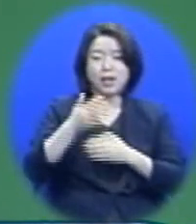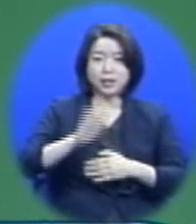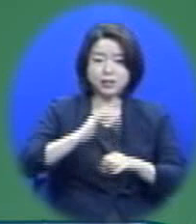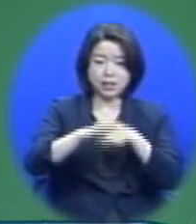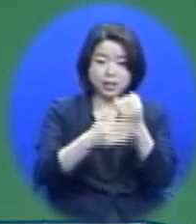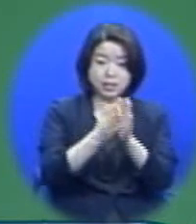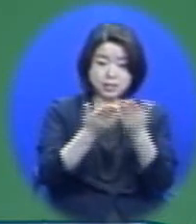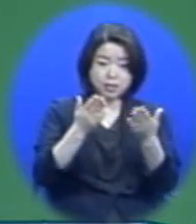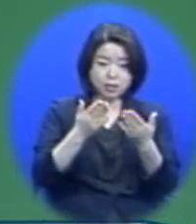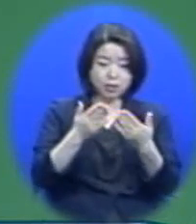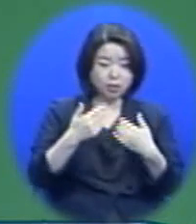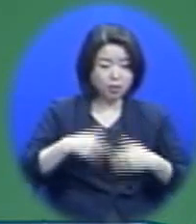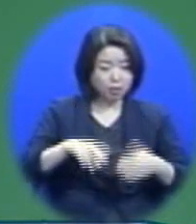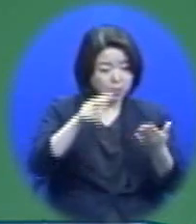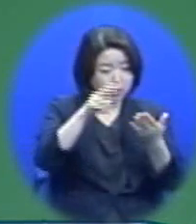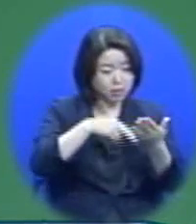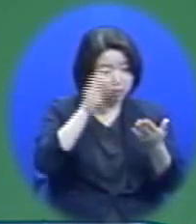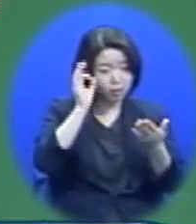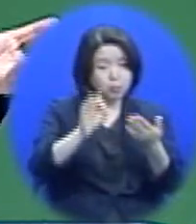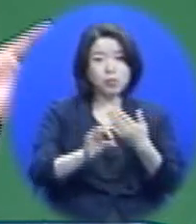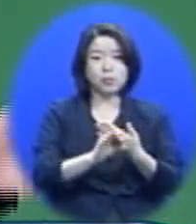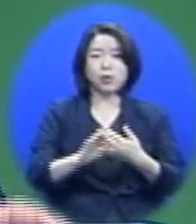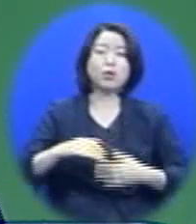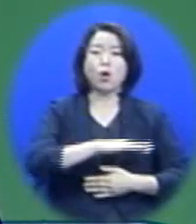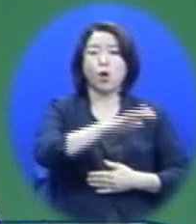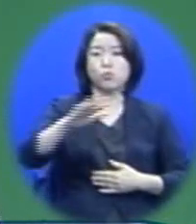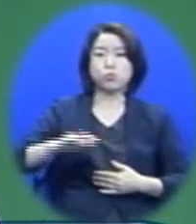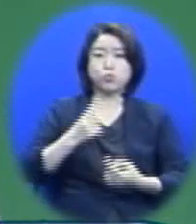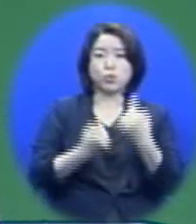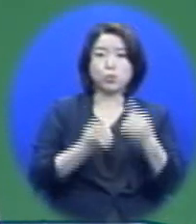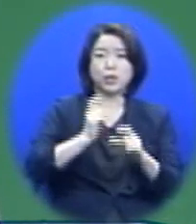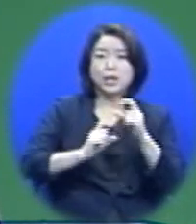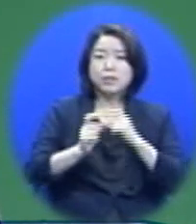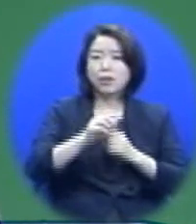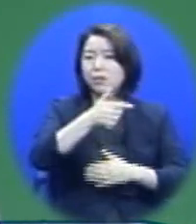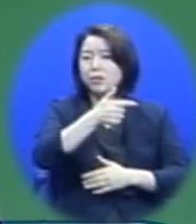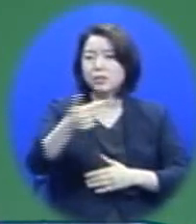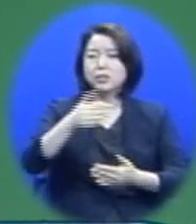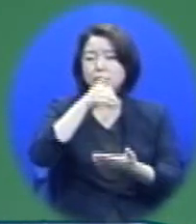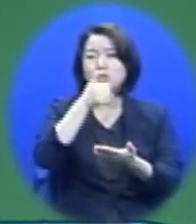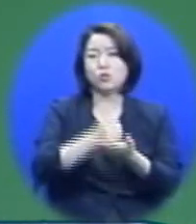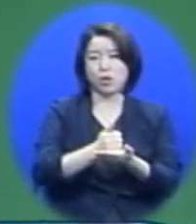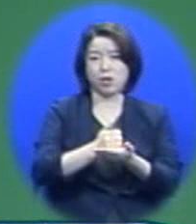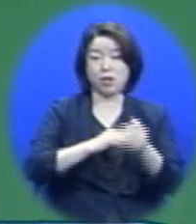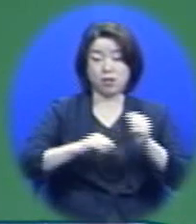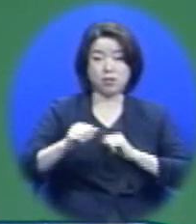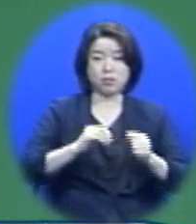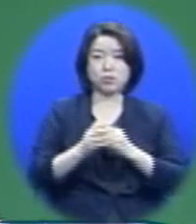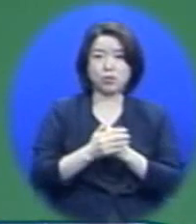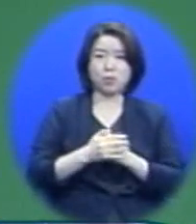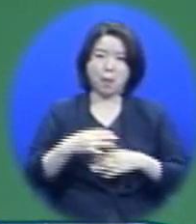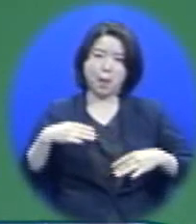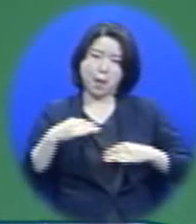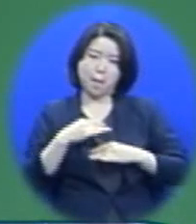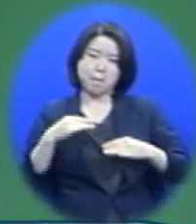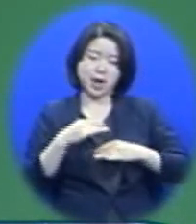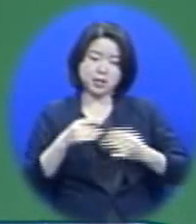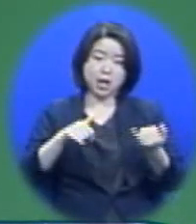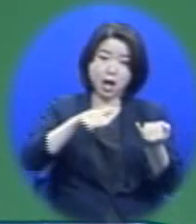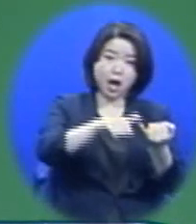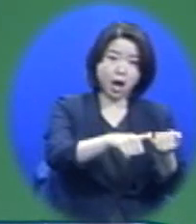가만히 읽어보면 다윗은요 우리보다도 더 큰 죄를 지은 사람, 밧세바와 간음하고 남편